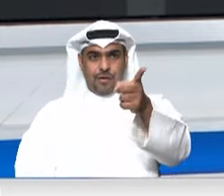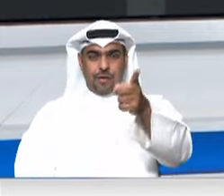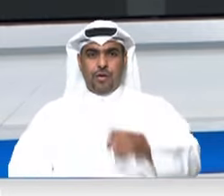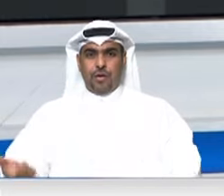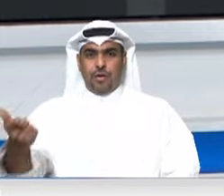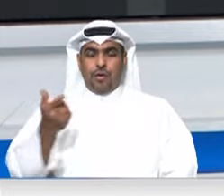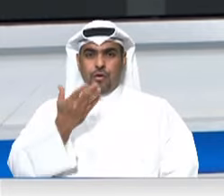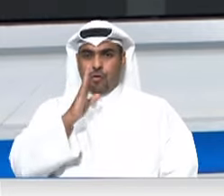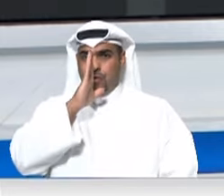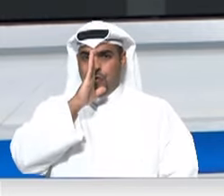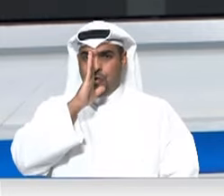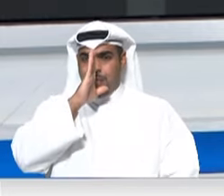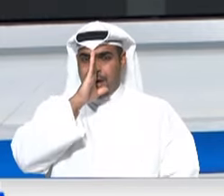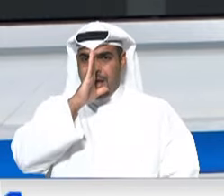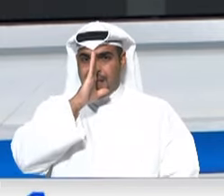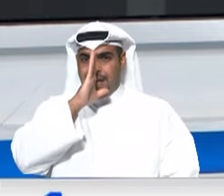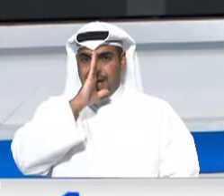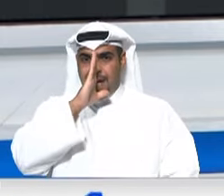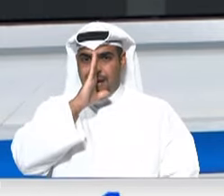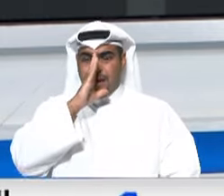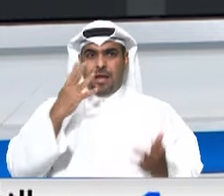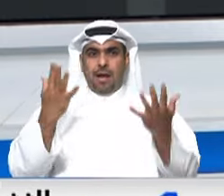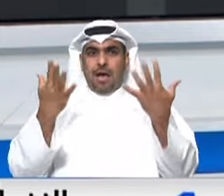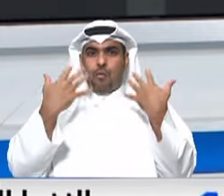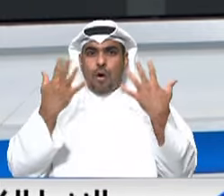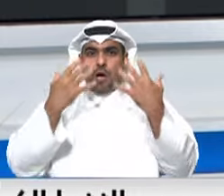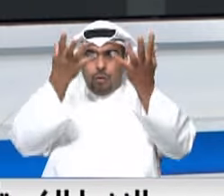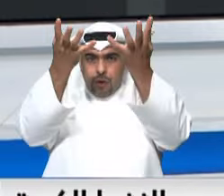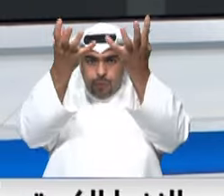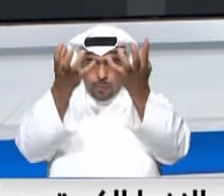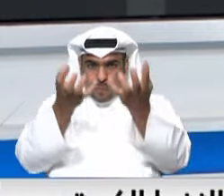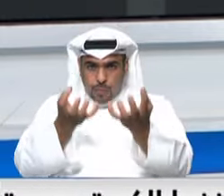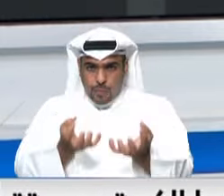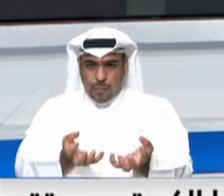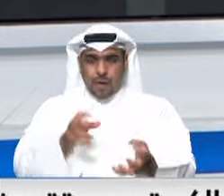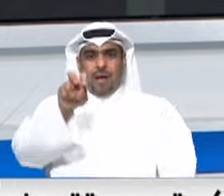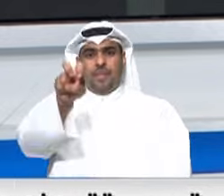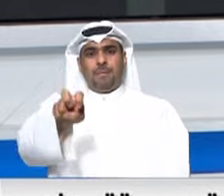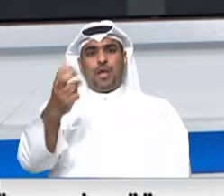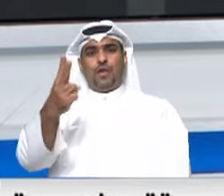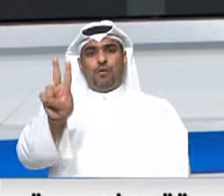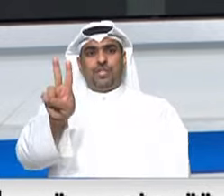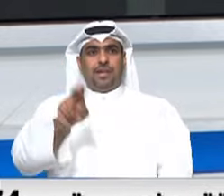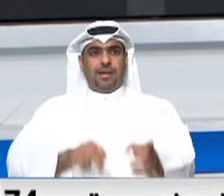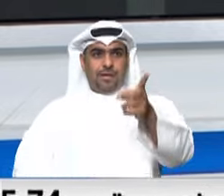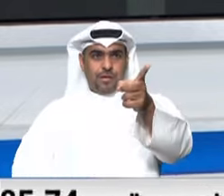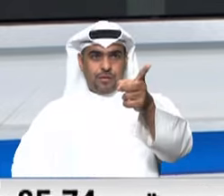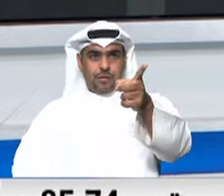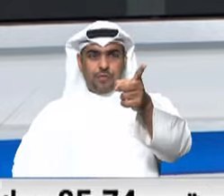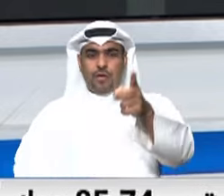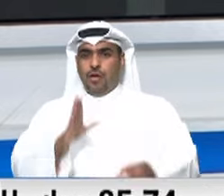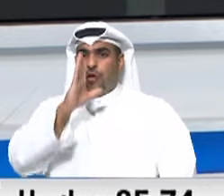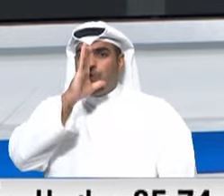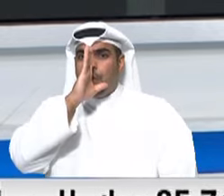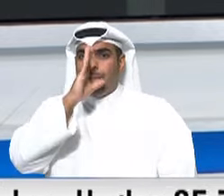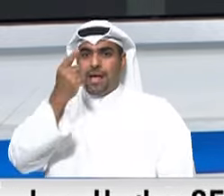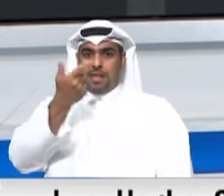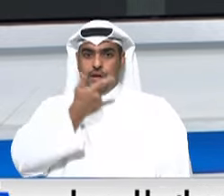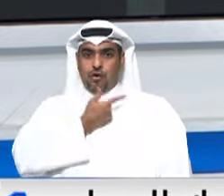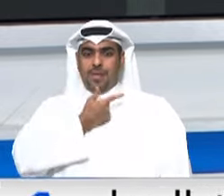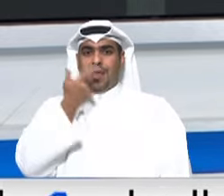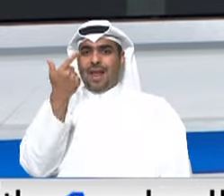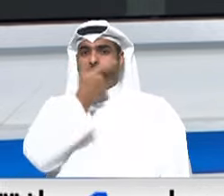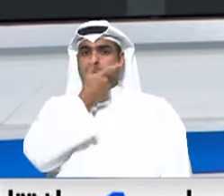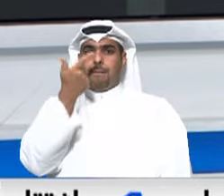يوم الاثنين وتحول الرياح الجنوبية الشرقية، تبدأ كميات السحب تزيد تدريجيا